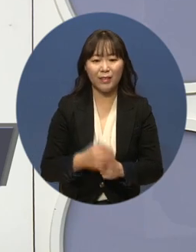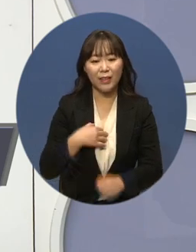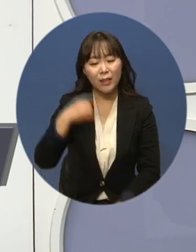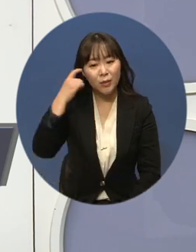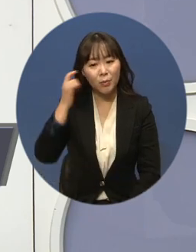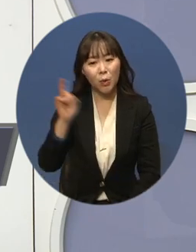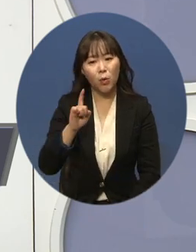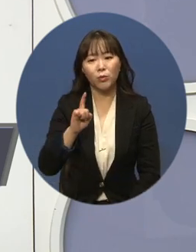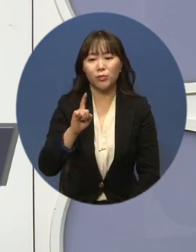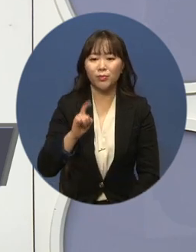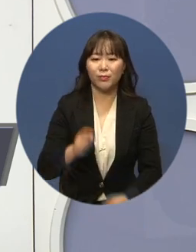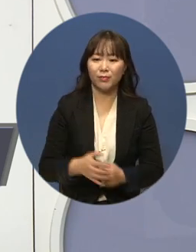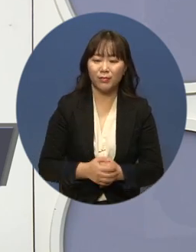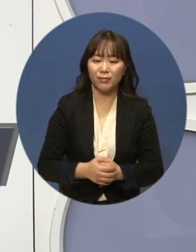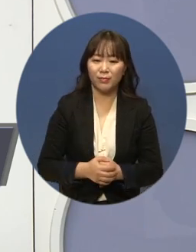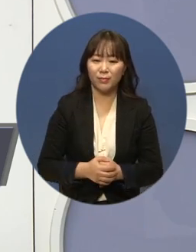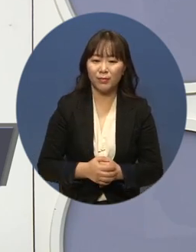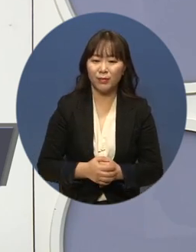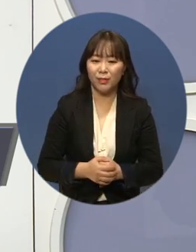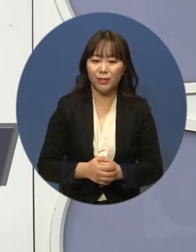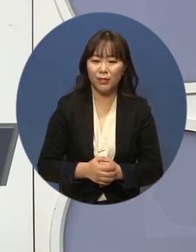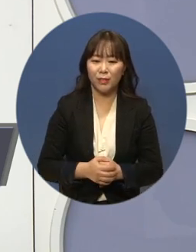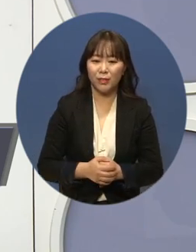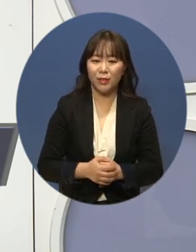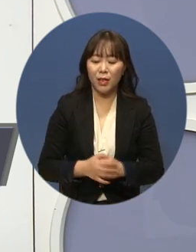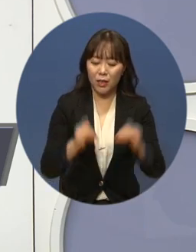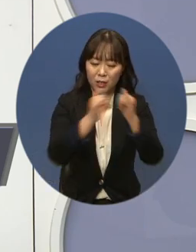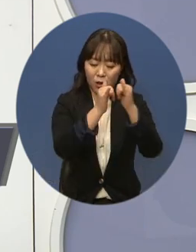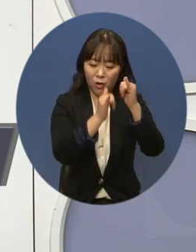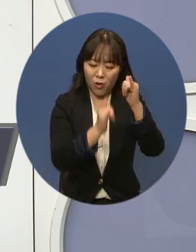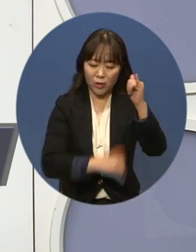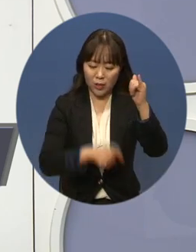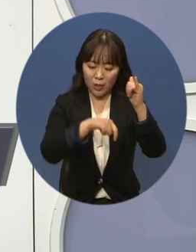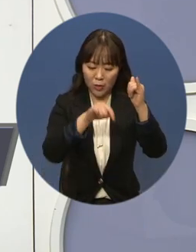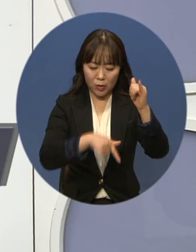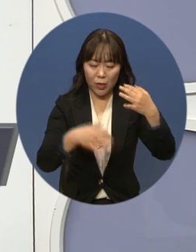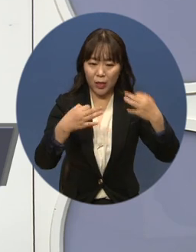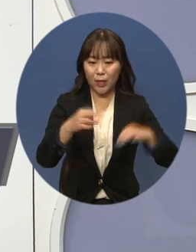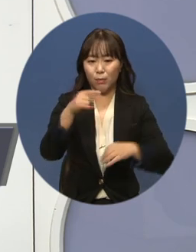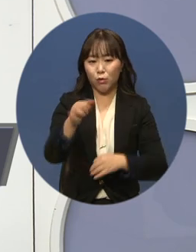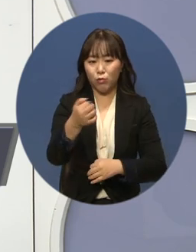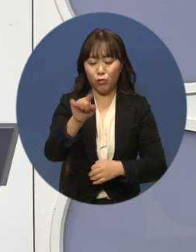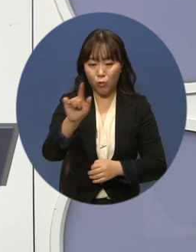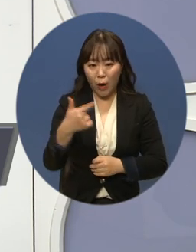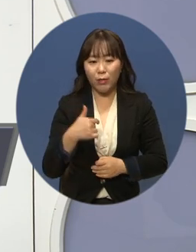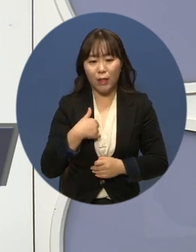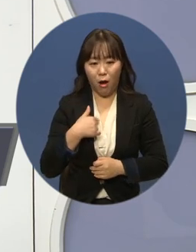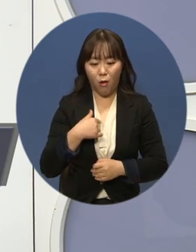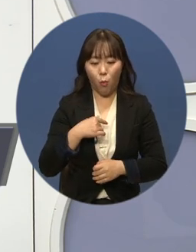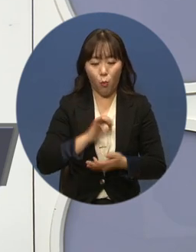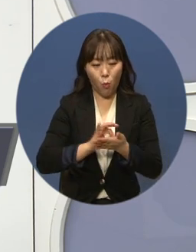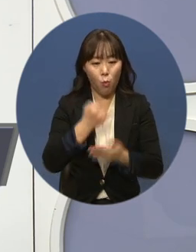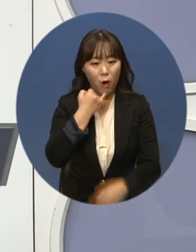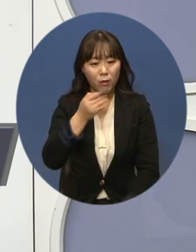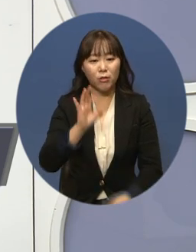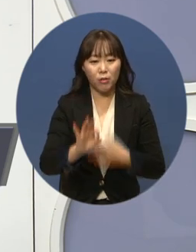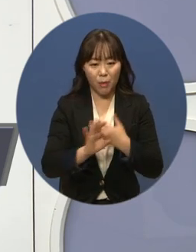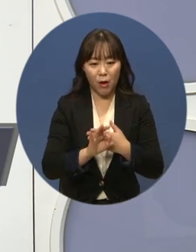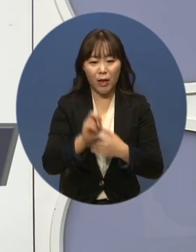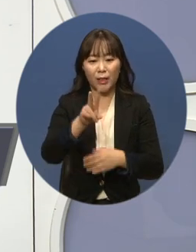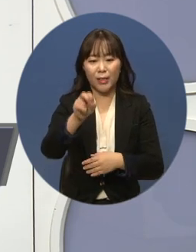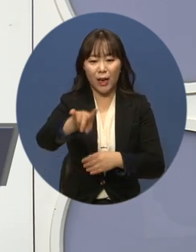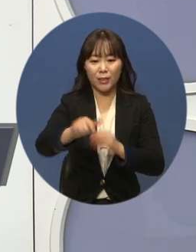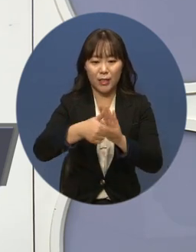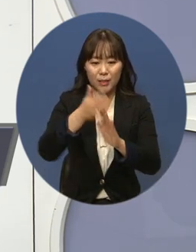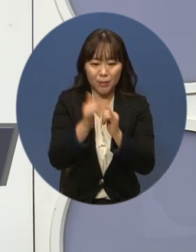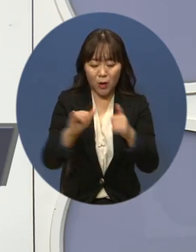좀 뭐 외람되게 말씀드리면 역사에서 김두관이 쓰임이 있으면 양산 시민과 경남도민들이 저를 안아줄